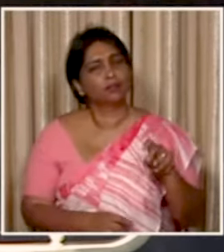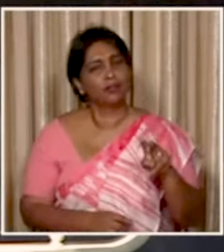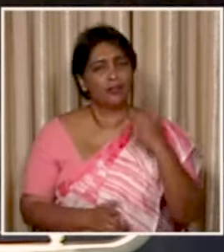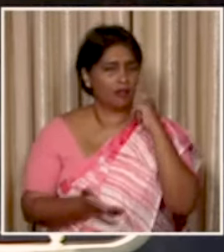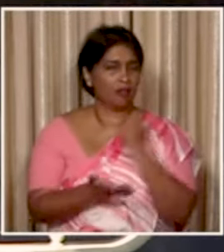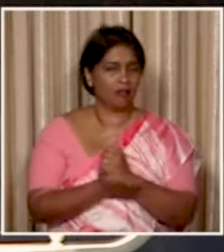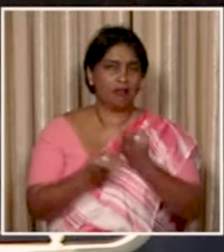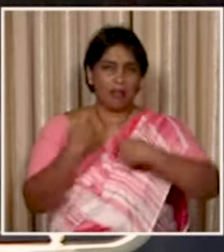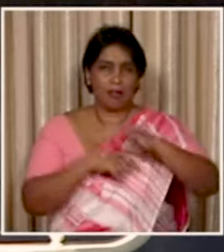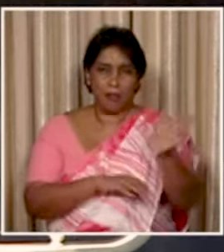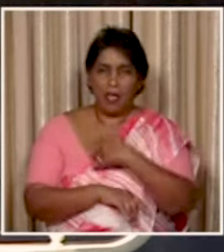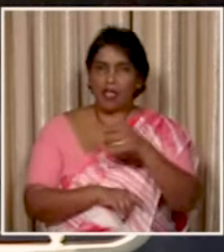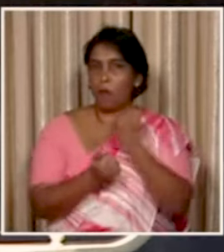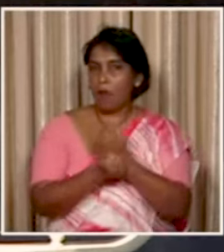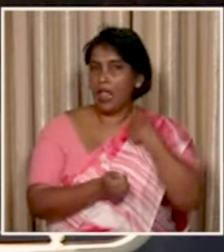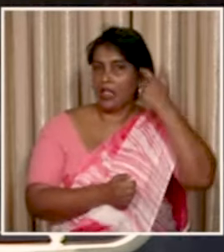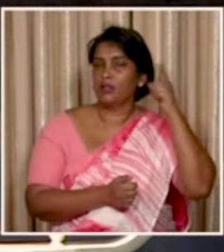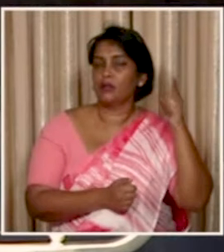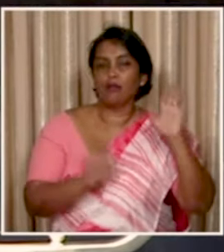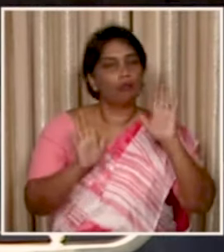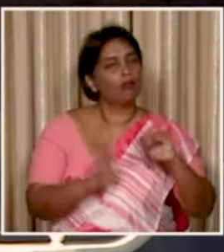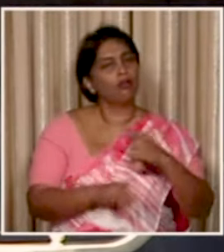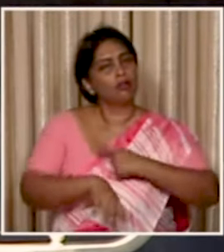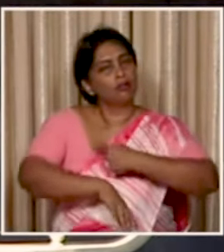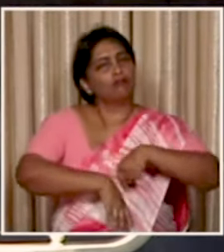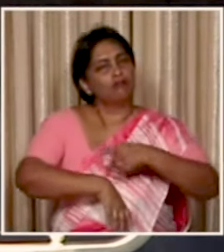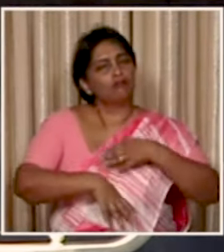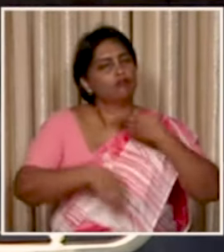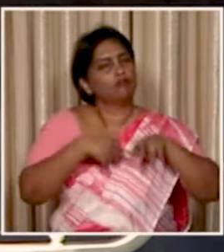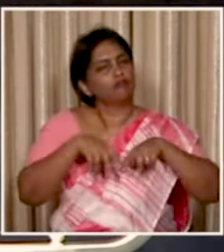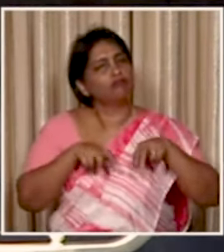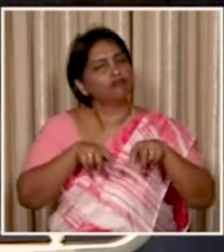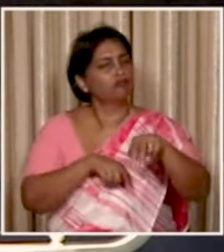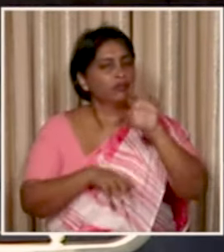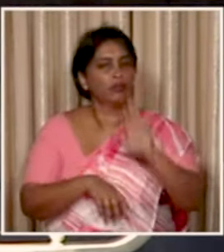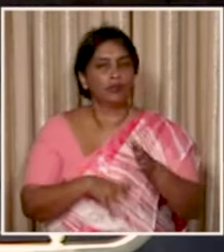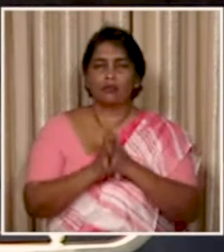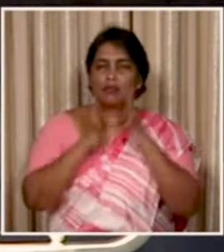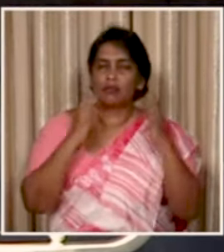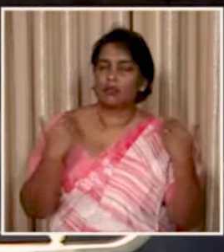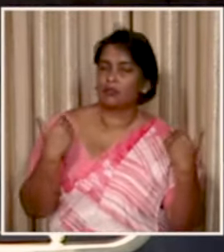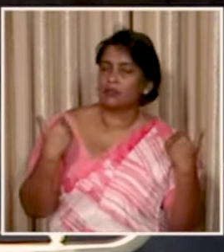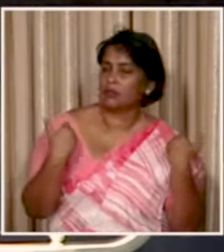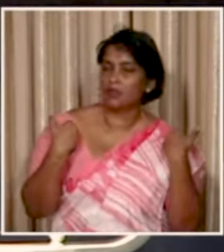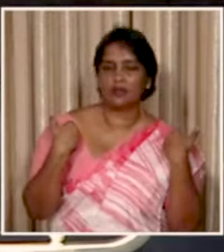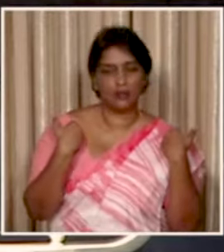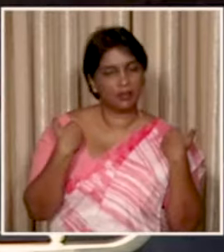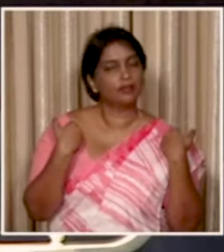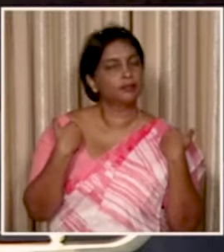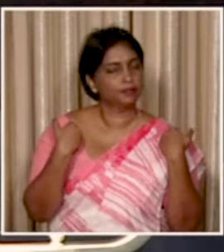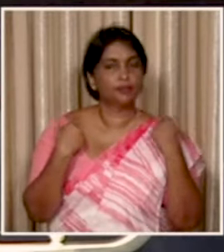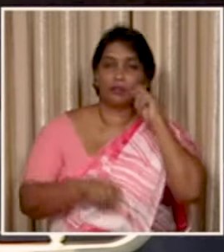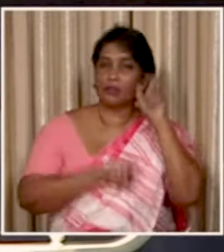மிக கடுமையான வெயிலில் நீண்ட தூரம் நடந்து சென்றமையினால் அனைவரும் மிகவும் கடுமையாக களைத்து போயிருந்தோம். ஆலயத்திற்கு வருகை தரும் பல நூற்றுக்கணக்கான பக்தர்களது குடிநீர்